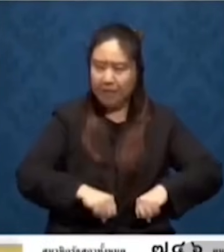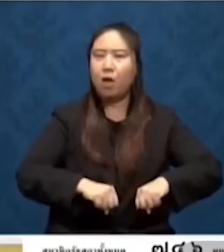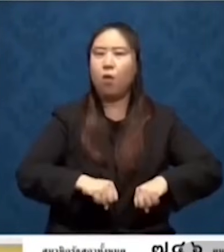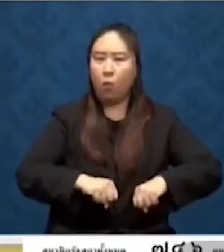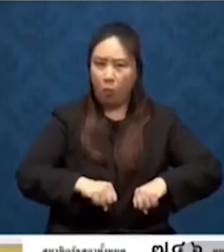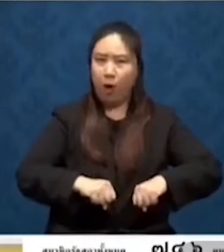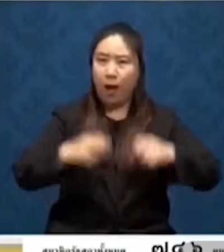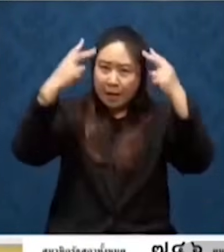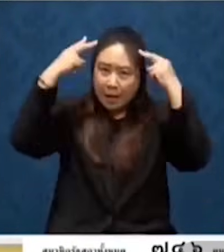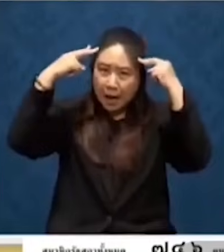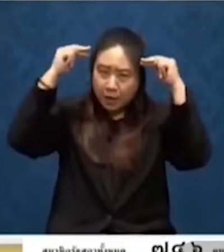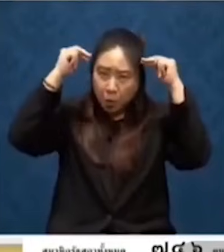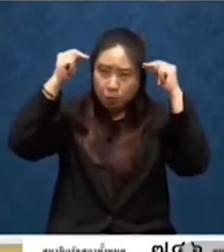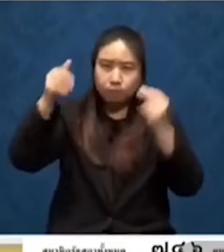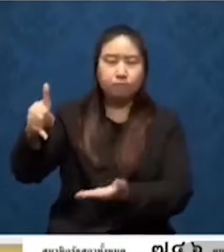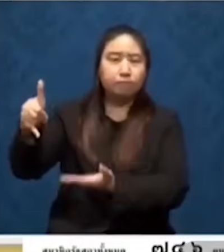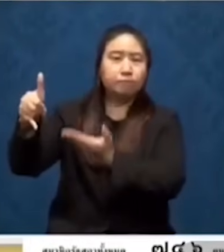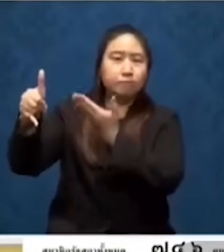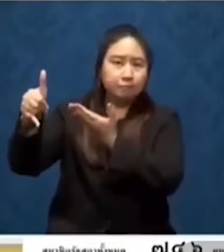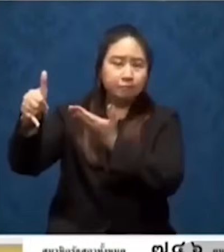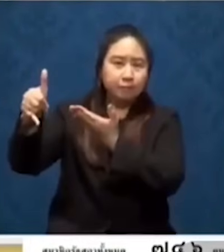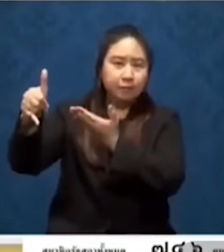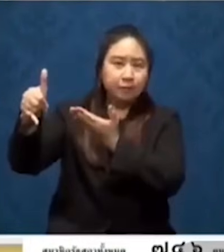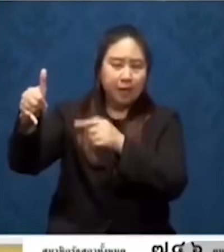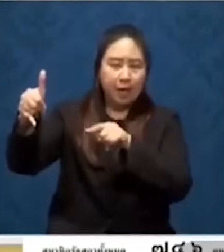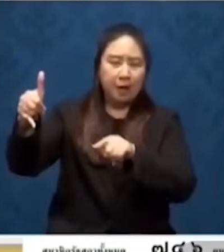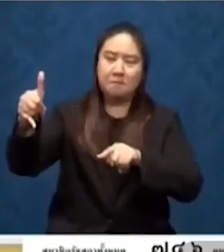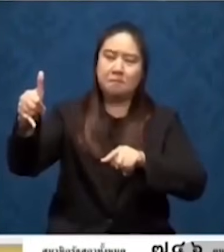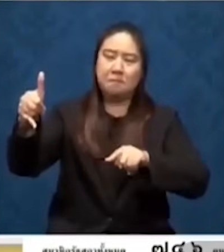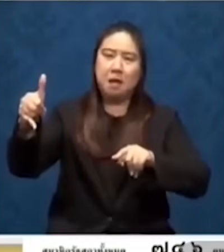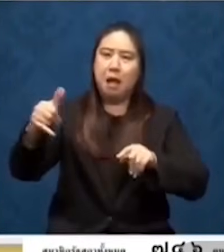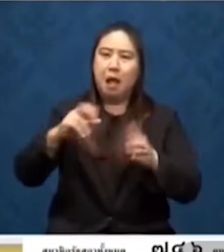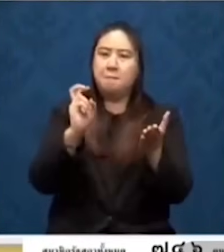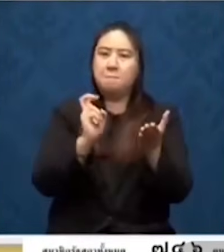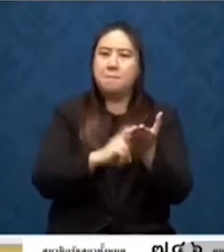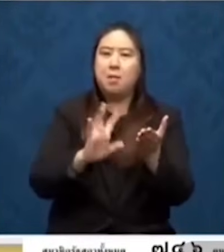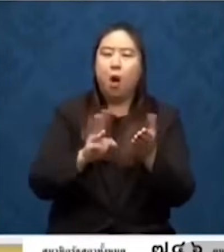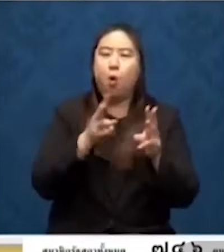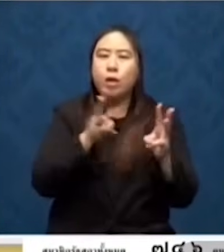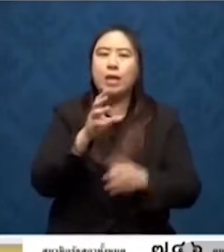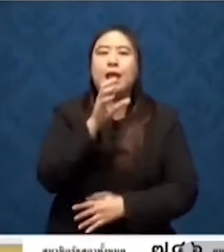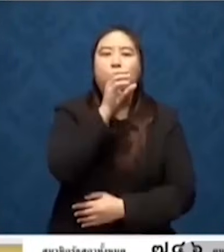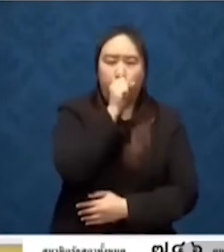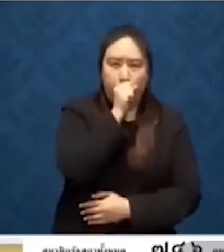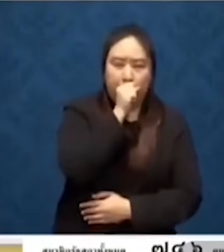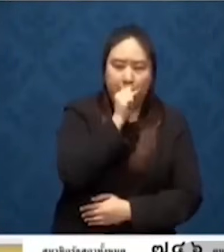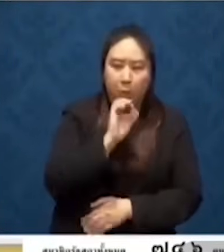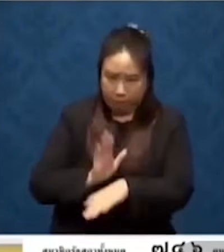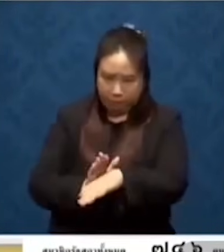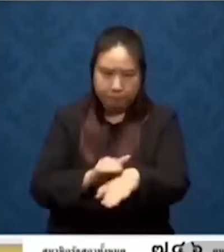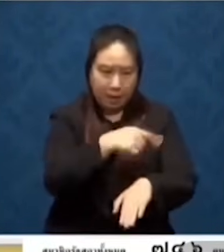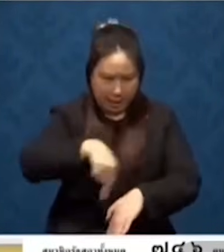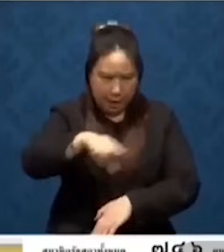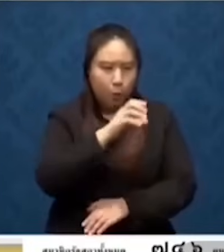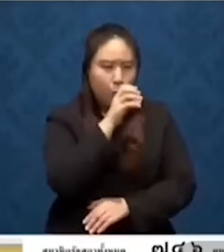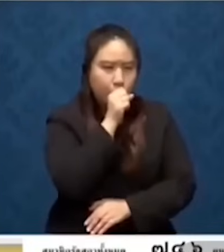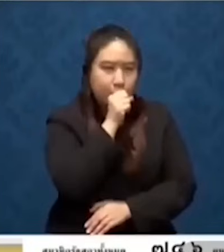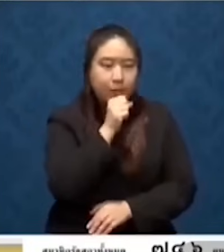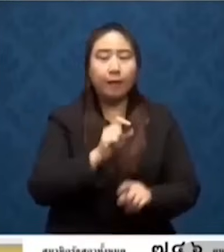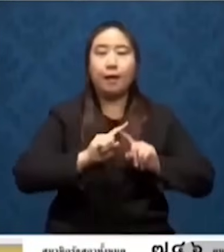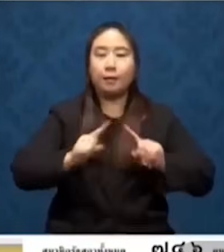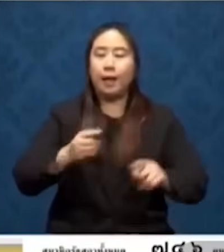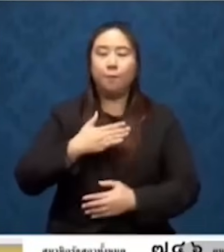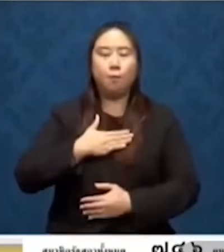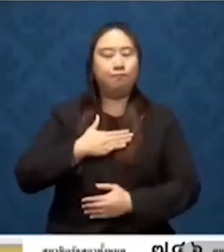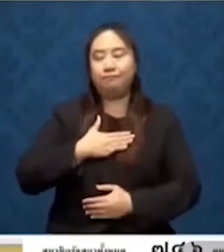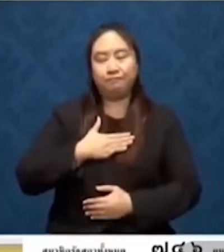กรัฐมนตรีด้วยวิธีงดออกเสียงแต่ผมขออนุญาตใช้ประกาศว่าไม่รับ